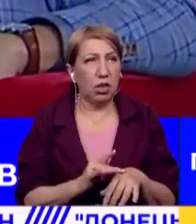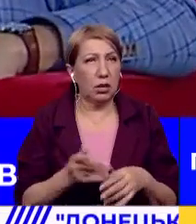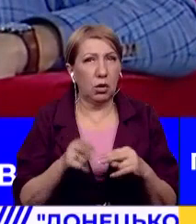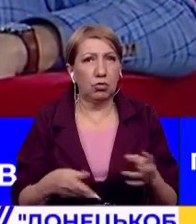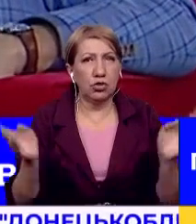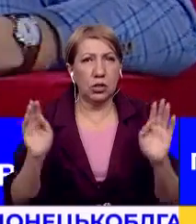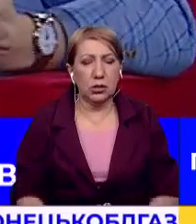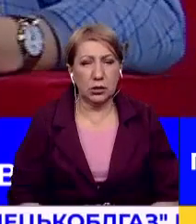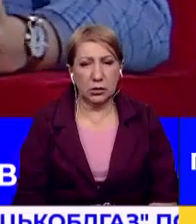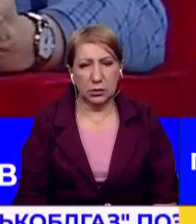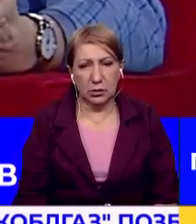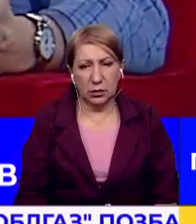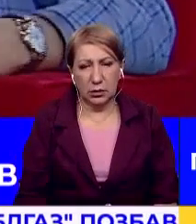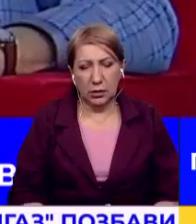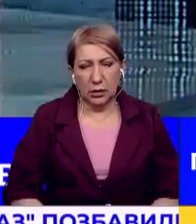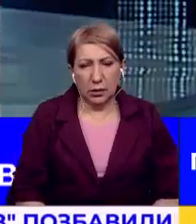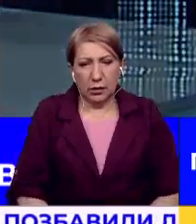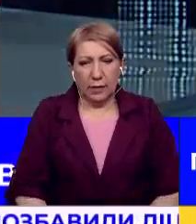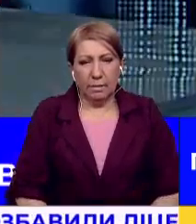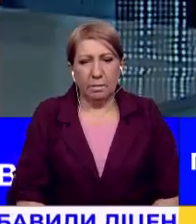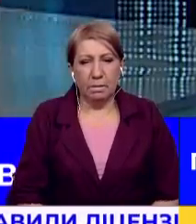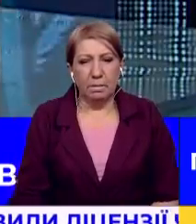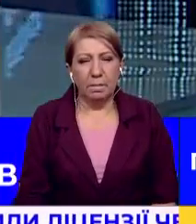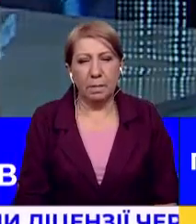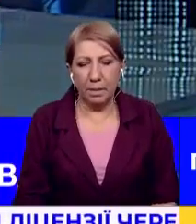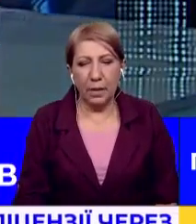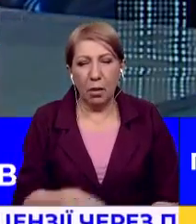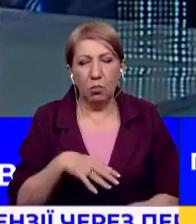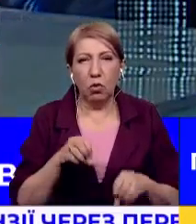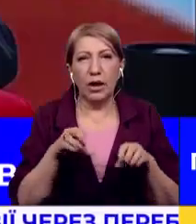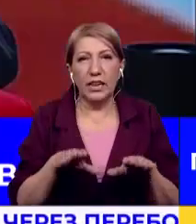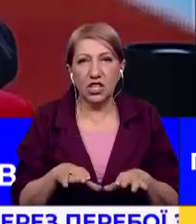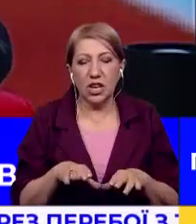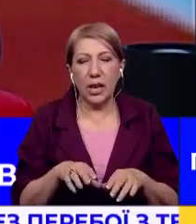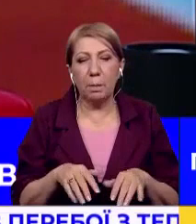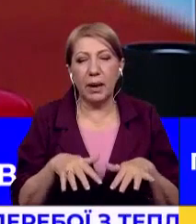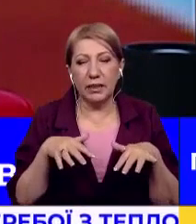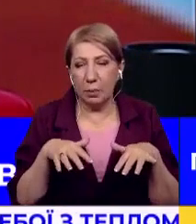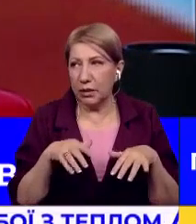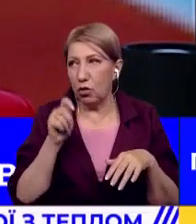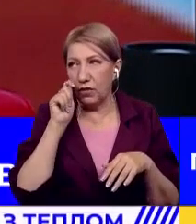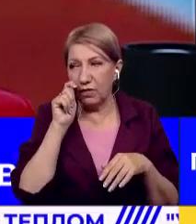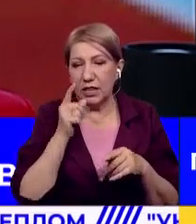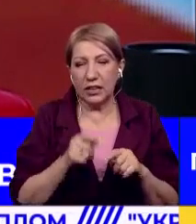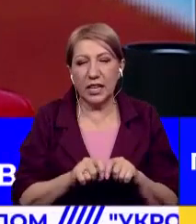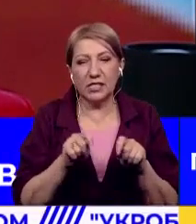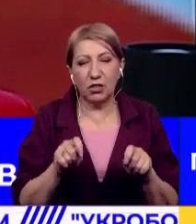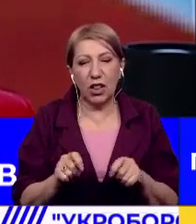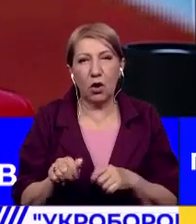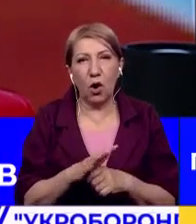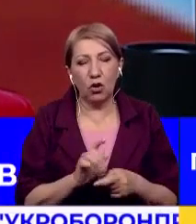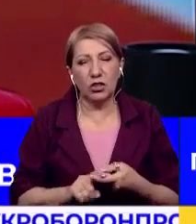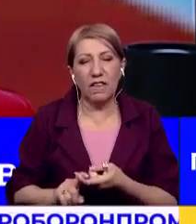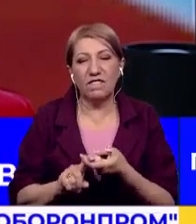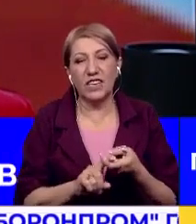нет. Ні, насправді ви не на Марсі, а було реальне рішення парламенту у квітні минулого року, де створили коронавірусний фонд в